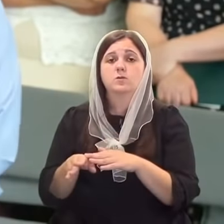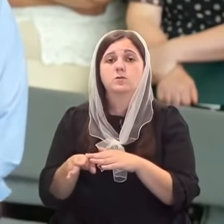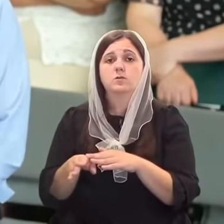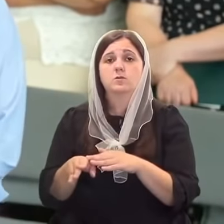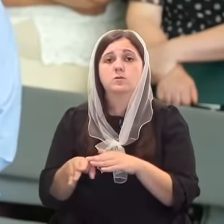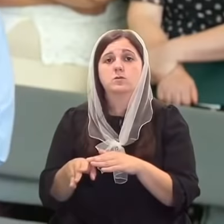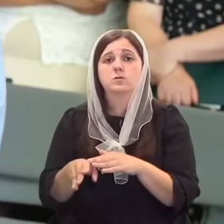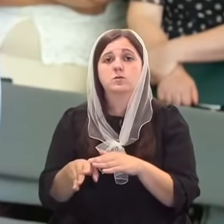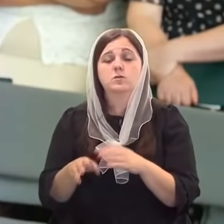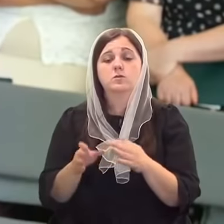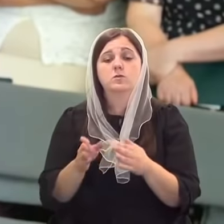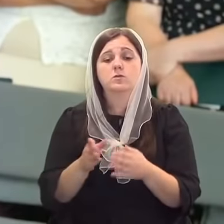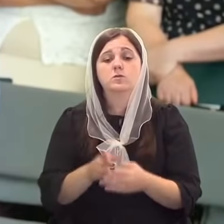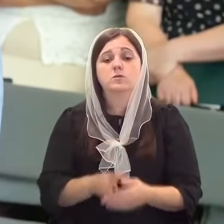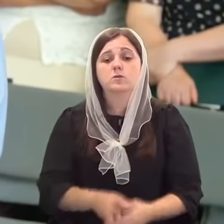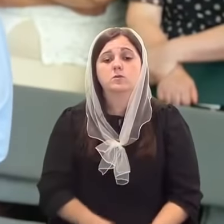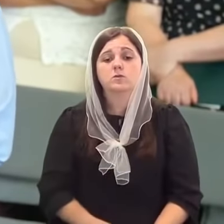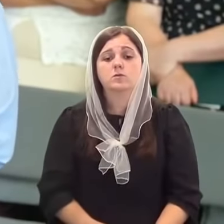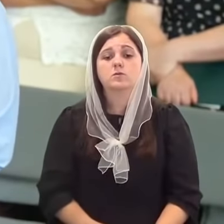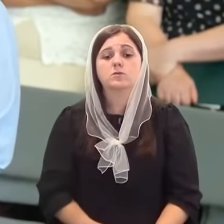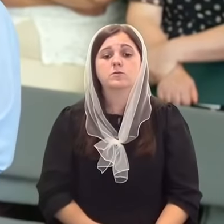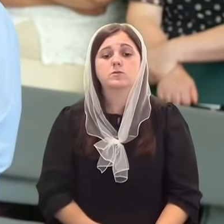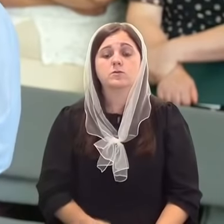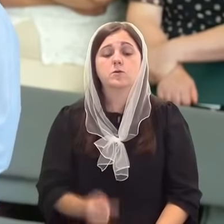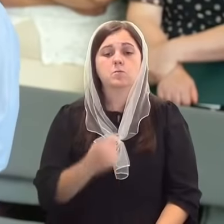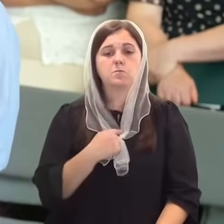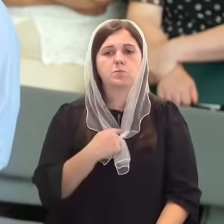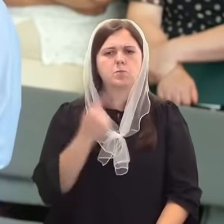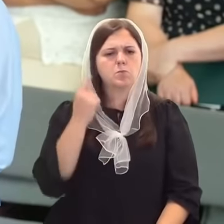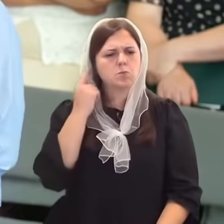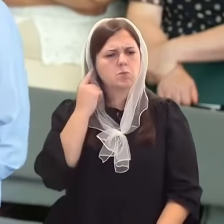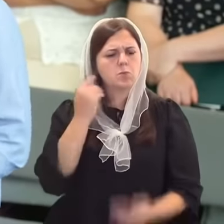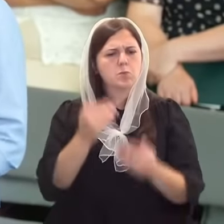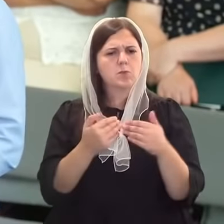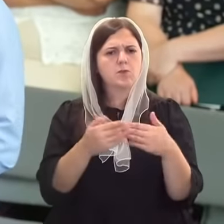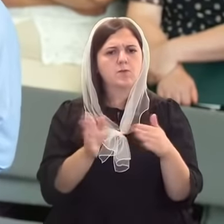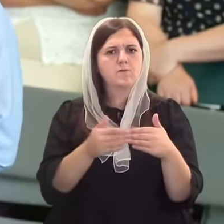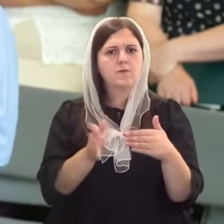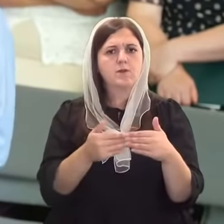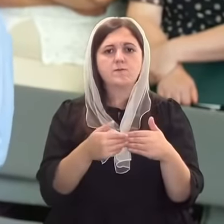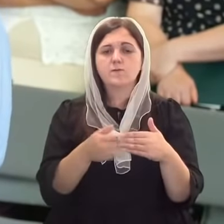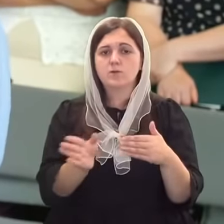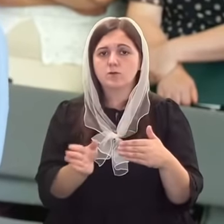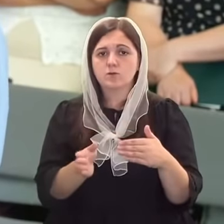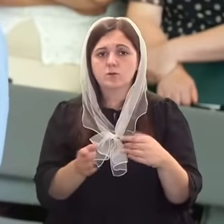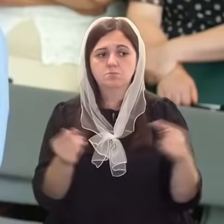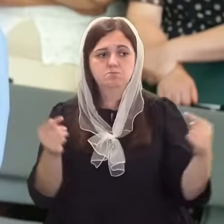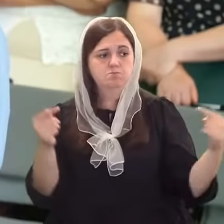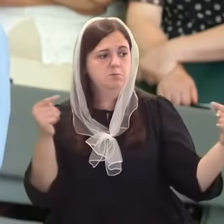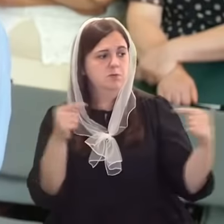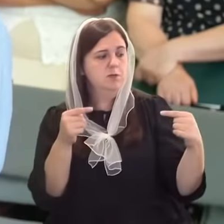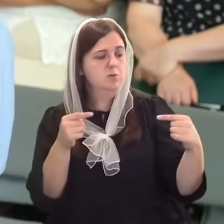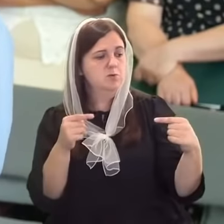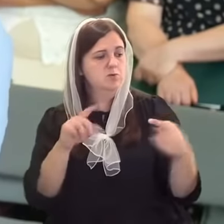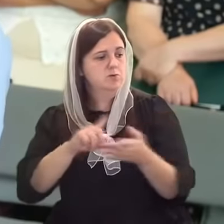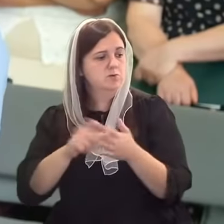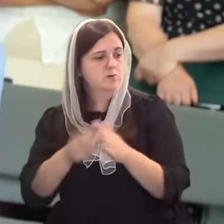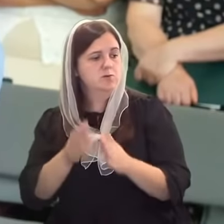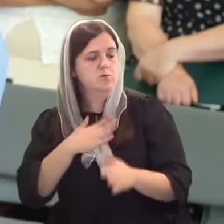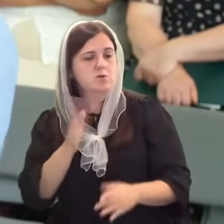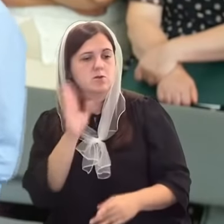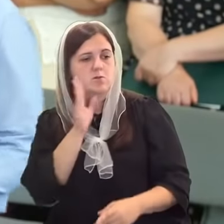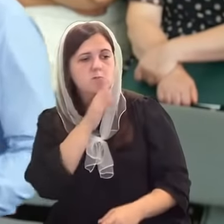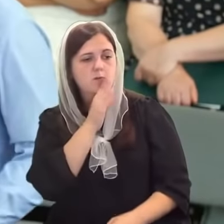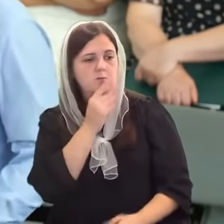вниз и выходить на улицу. Я слышу, открывается дверь напротив квартиры моей мамы. И выходит